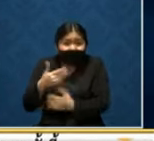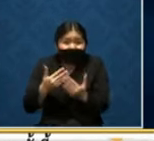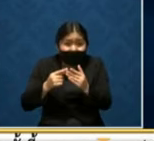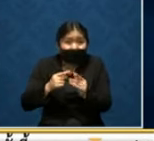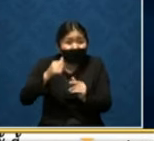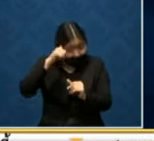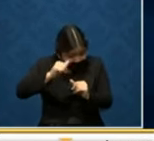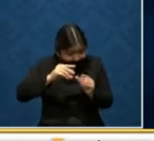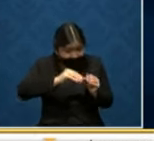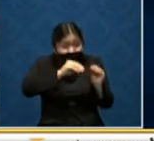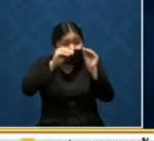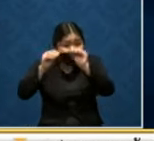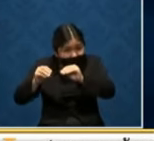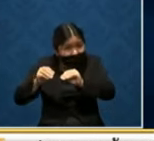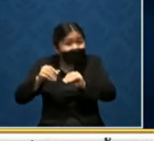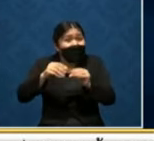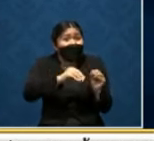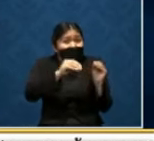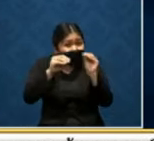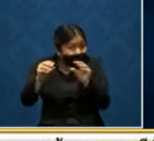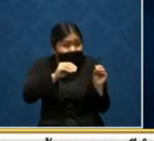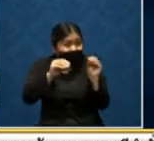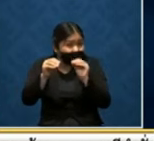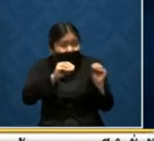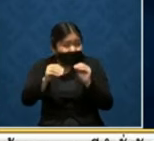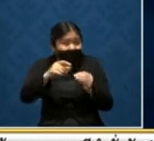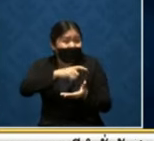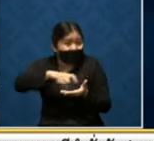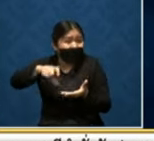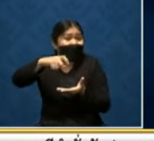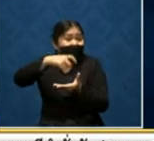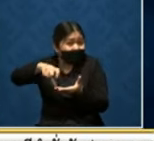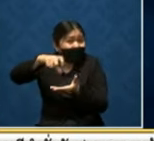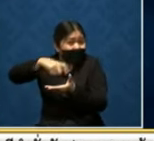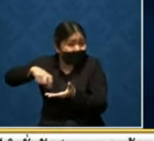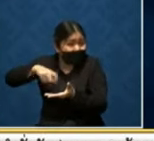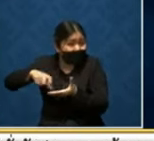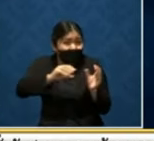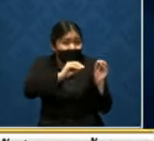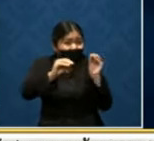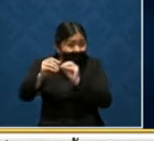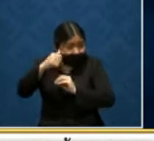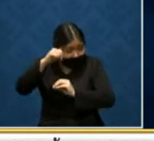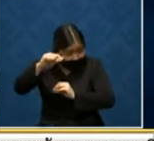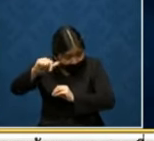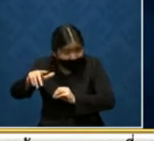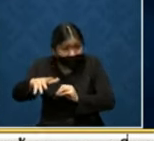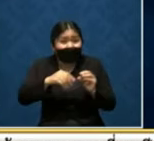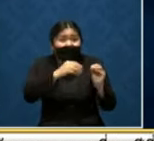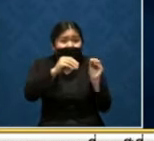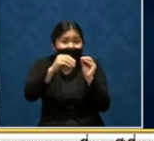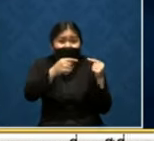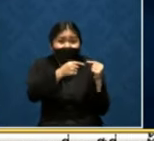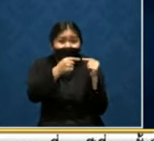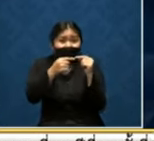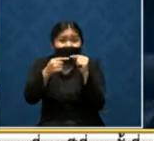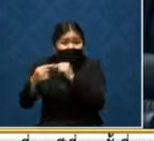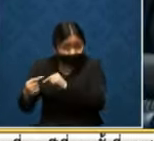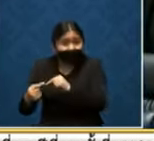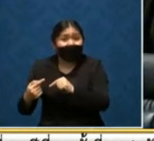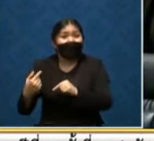คุยแชทไลน์กันเสร็จวันต่อไปโอนอีกวันต่อไปโอนอีกอีก 2ล้านบาทต่อเนื่องบอกว่านี่